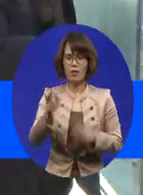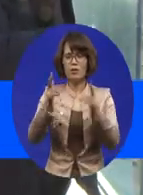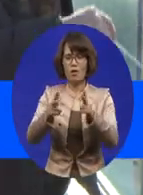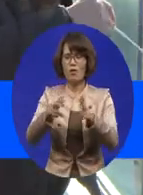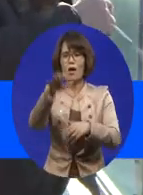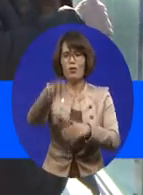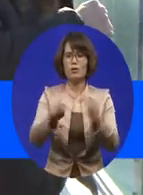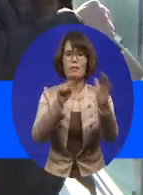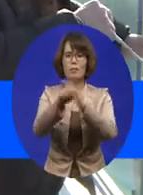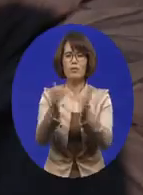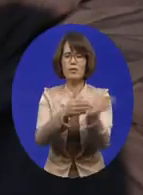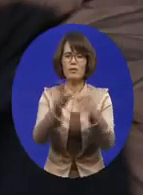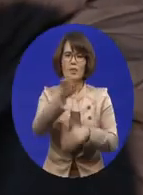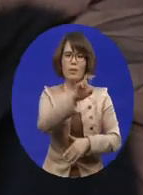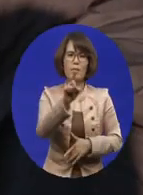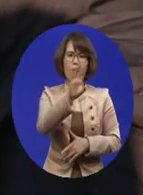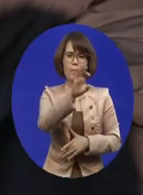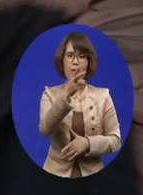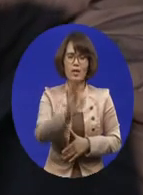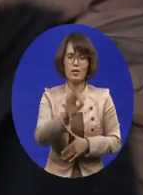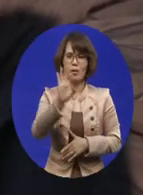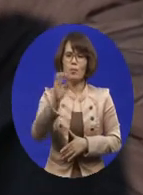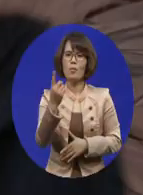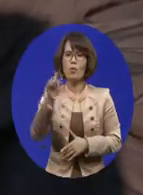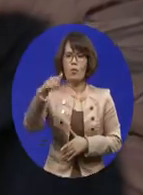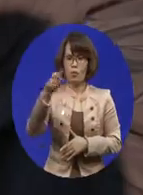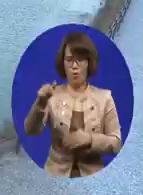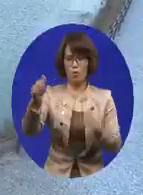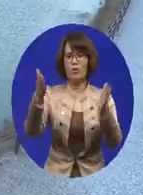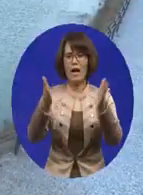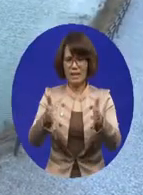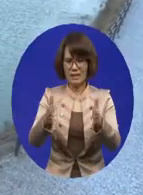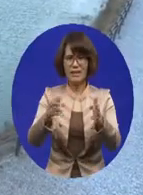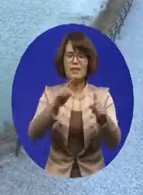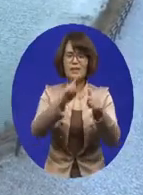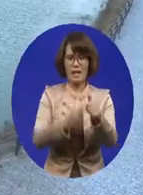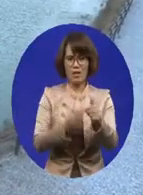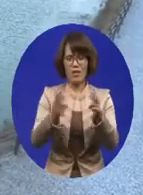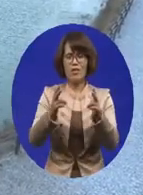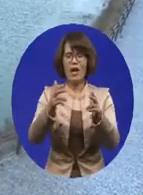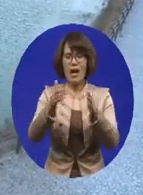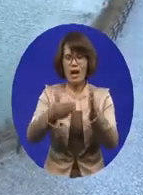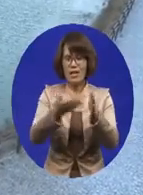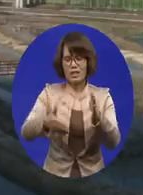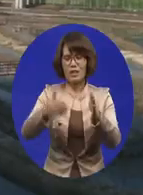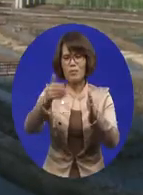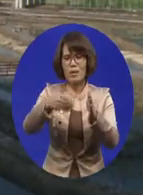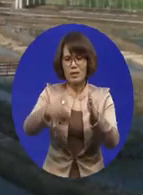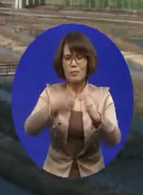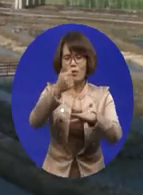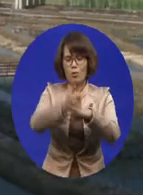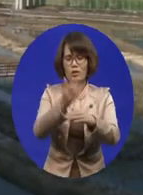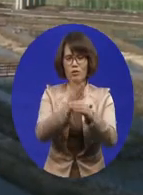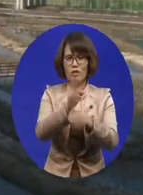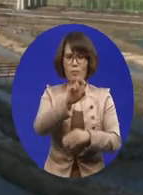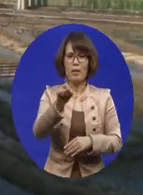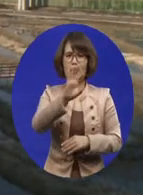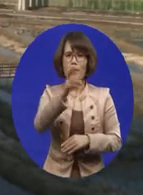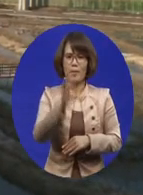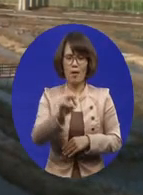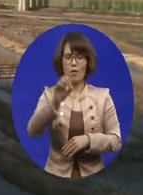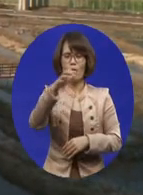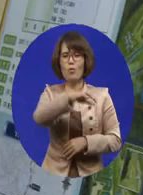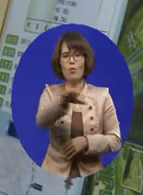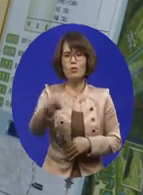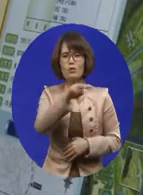습지를 방문했습니다. 마평동에서 포고급 3계리 1원까지 자연형 하천 정화 막바지 공사가 한창인 마평